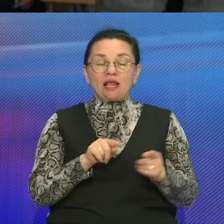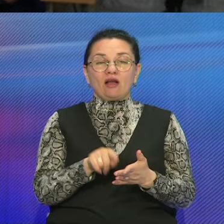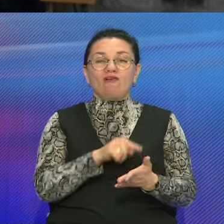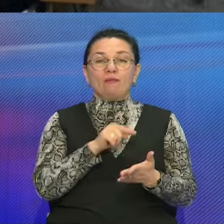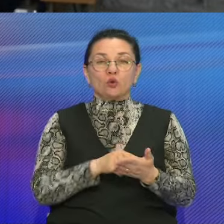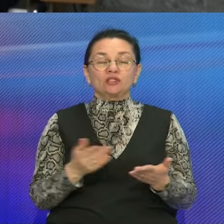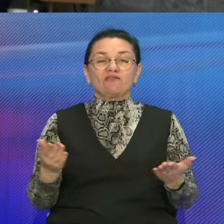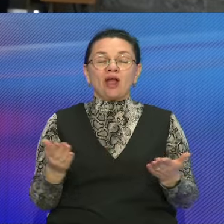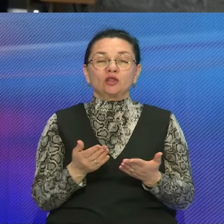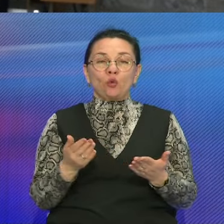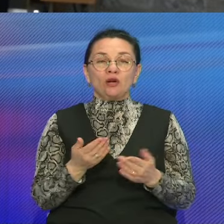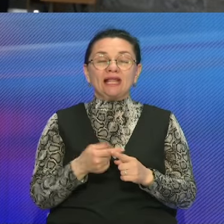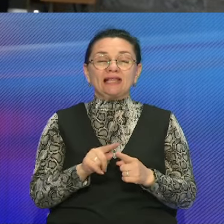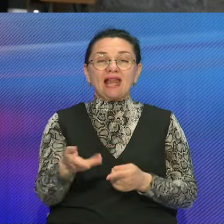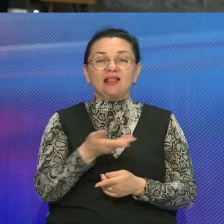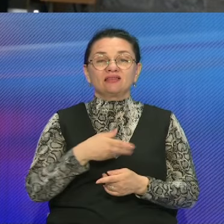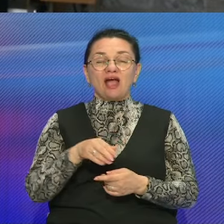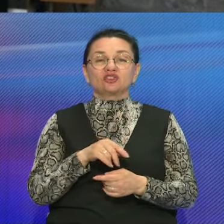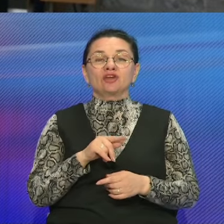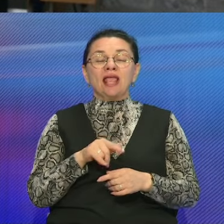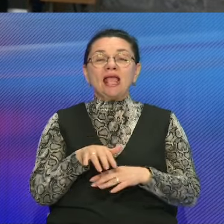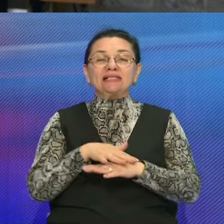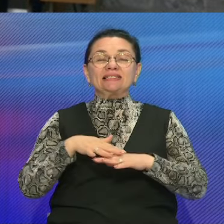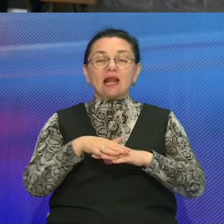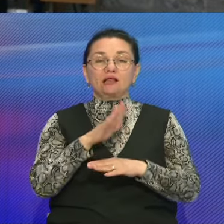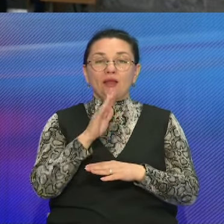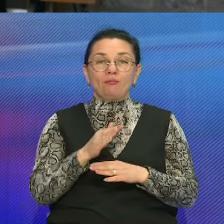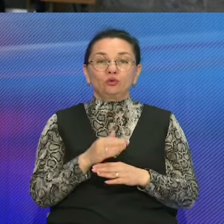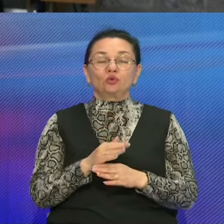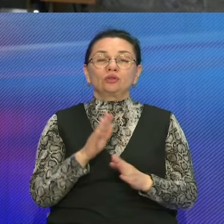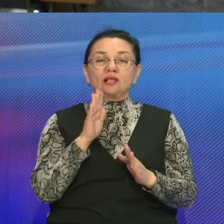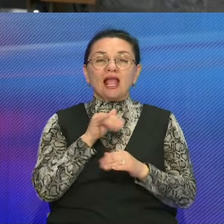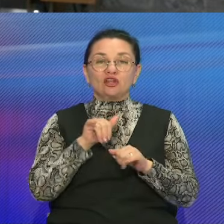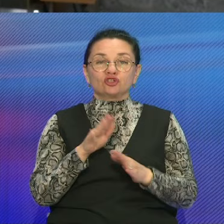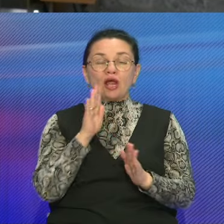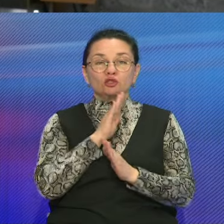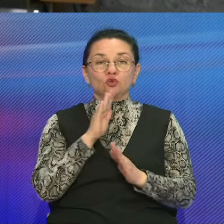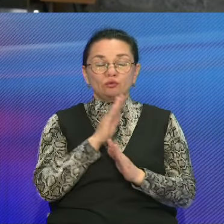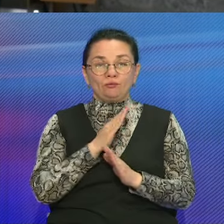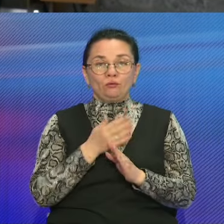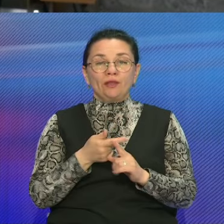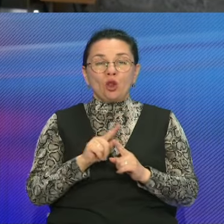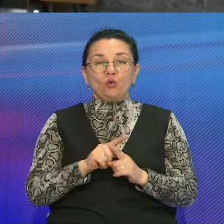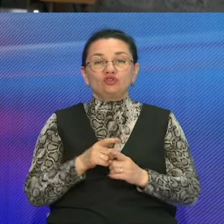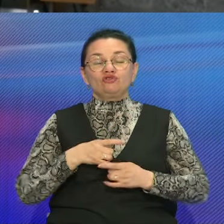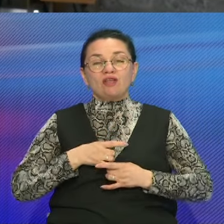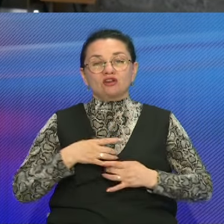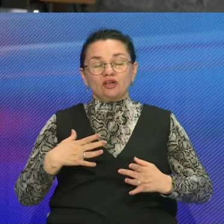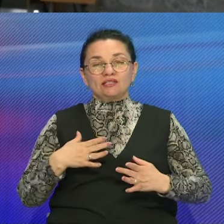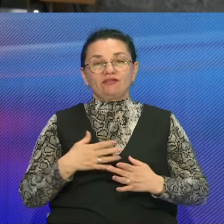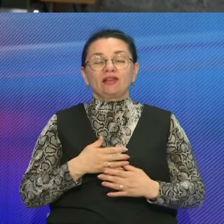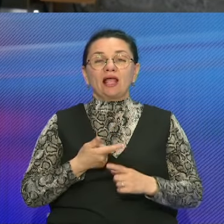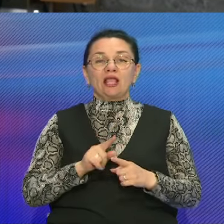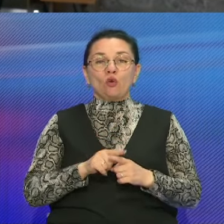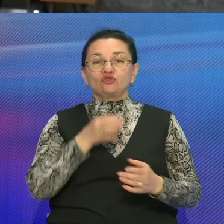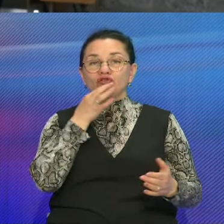которые для нашей страны будут в том числе и судьбоносные. Поэтому очень торжественно, но и достаточно очень